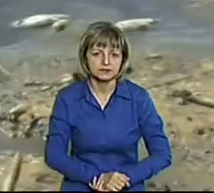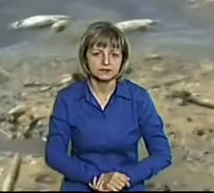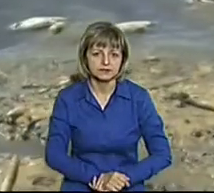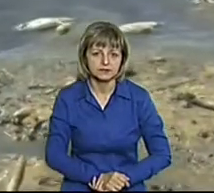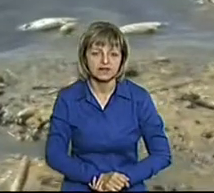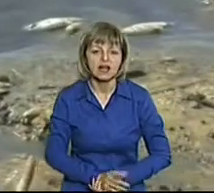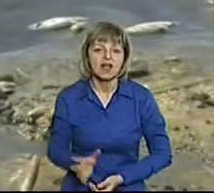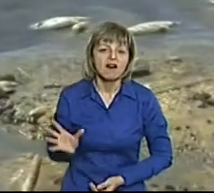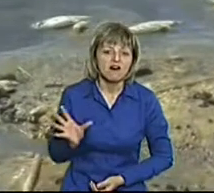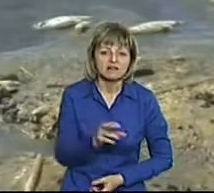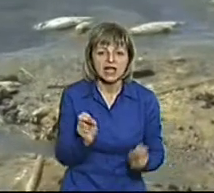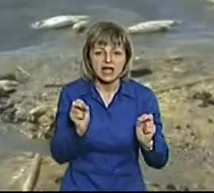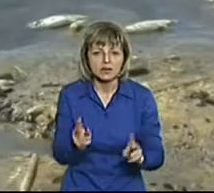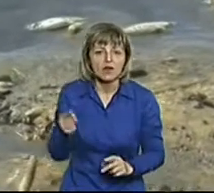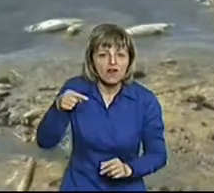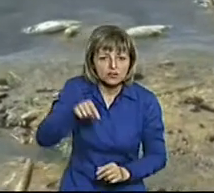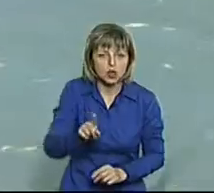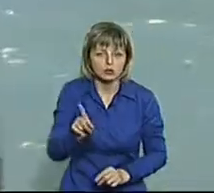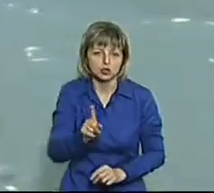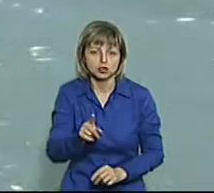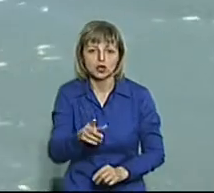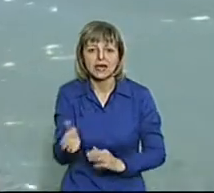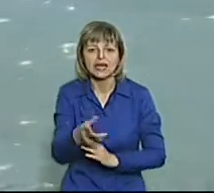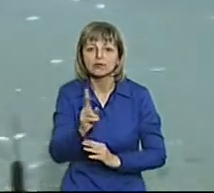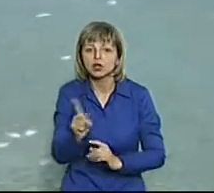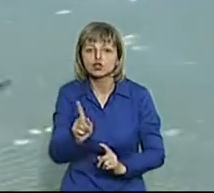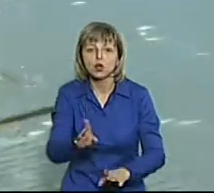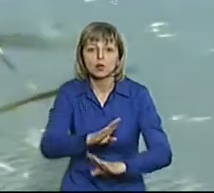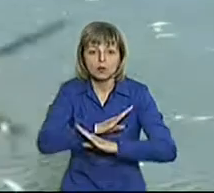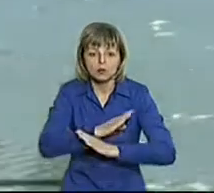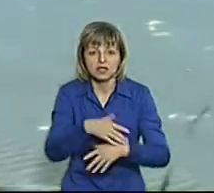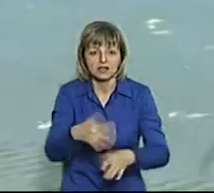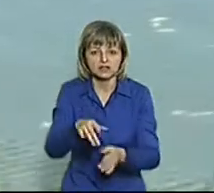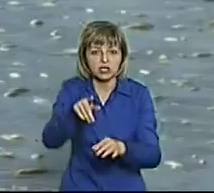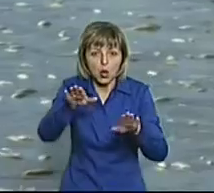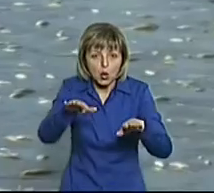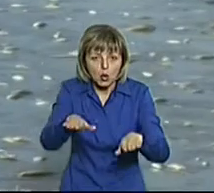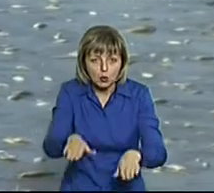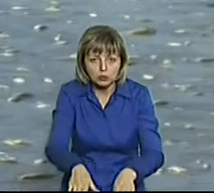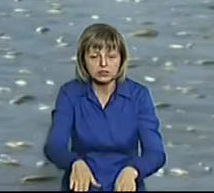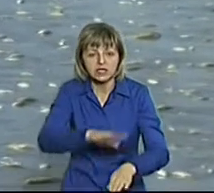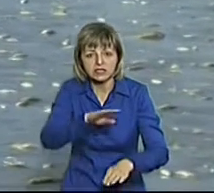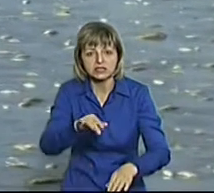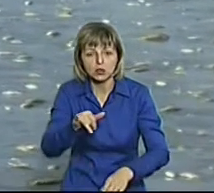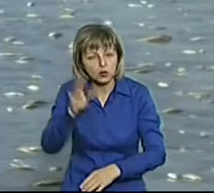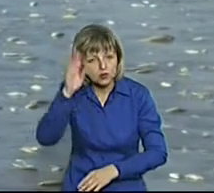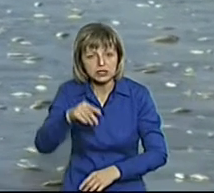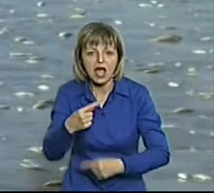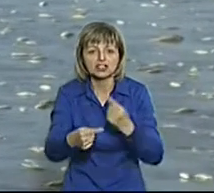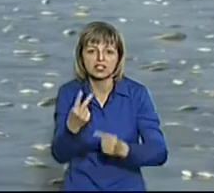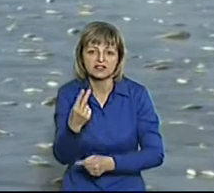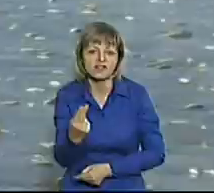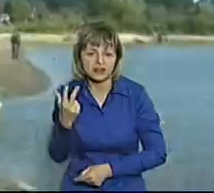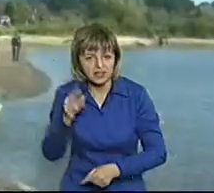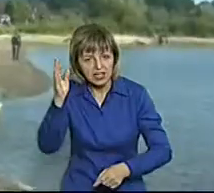Та вся небезпека в тому, що ця риба, яка подохла, вона зараз потонула. Через 2-3 дні вона вспливе. А от тоді що робити? Чекають,